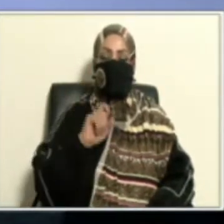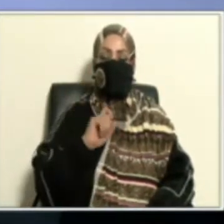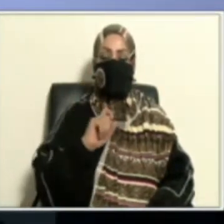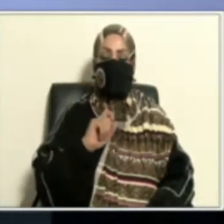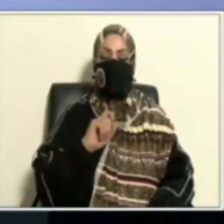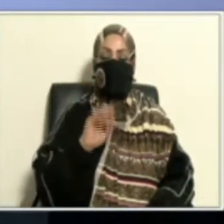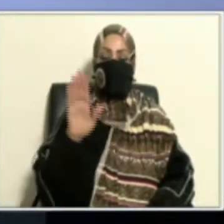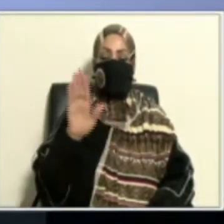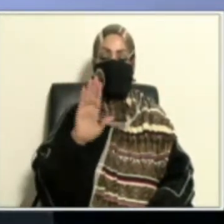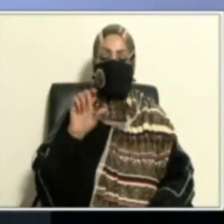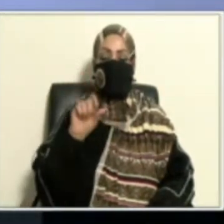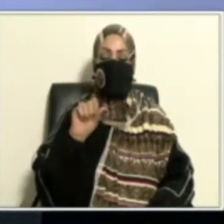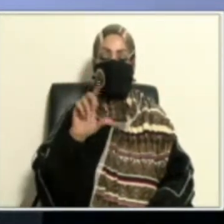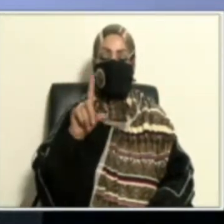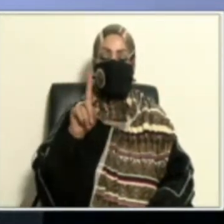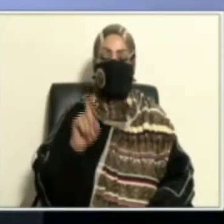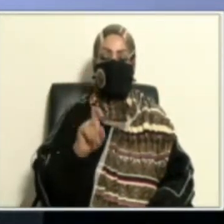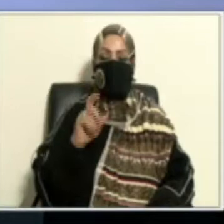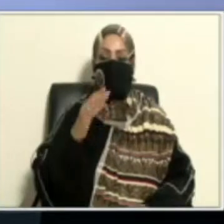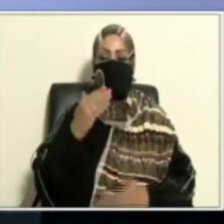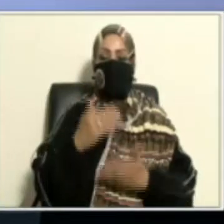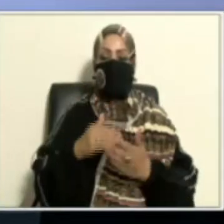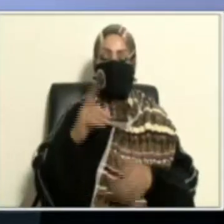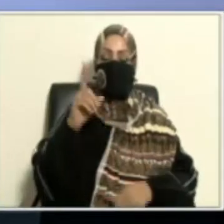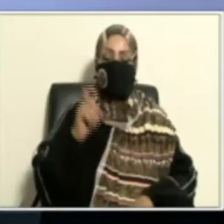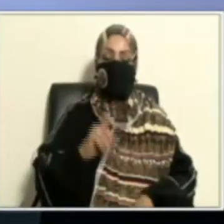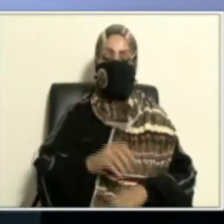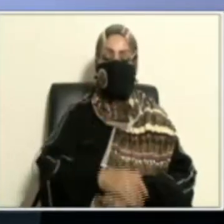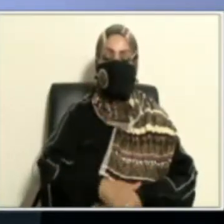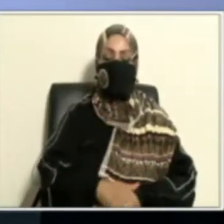فقلنا المرابحة لتكون